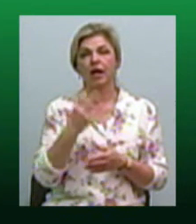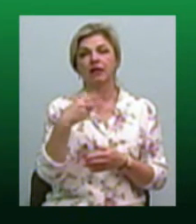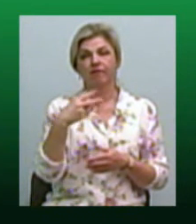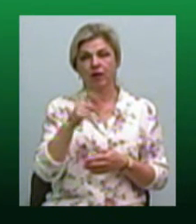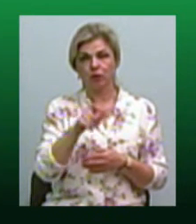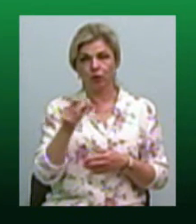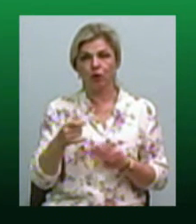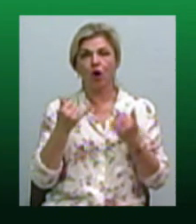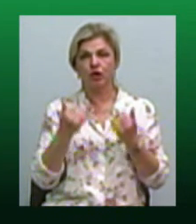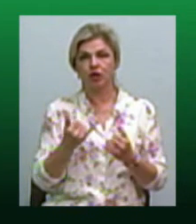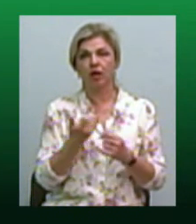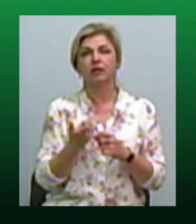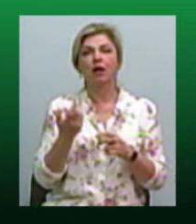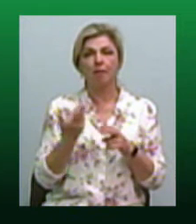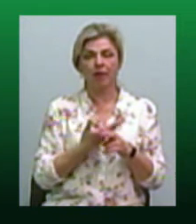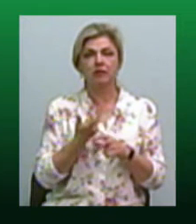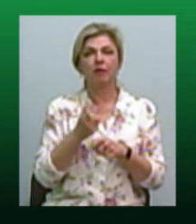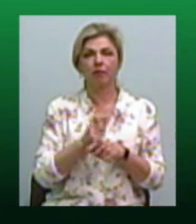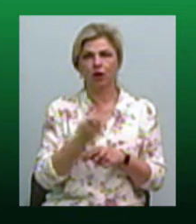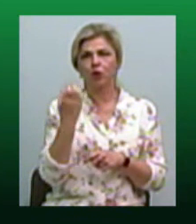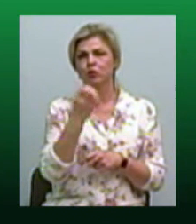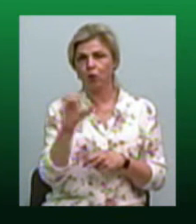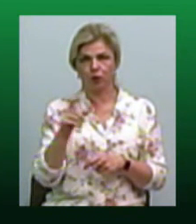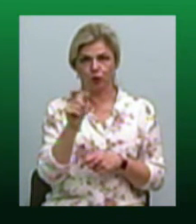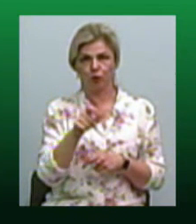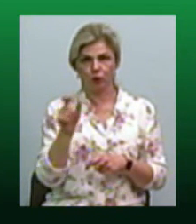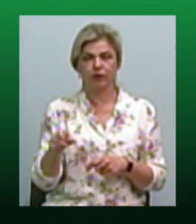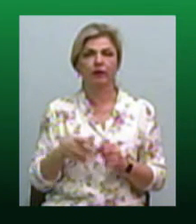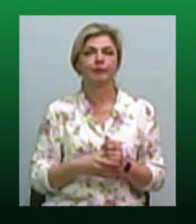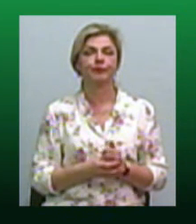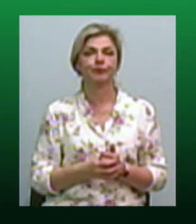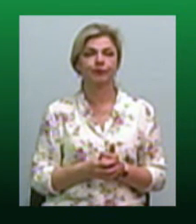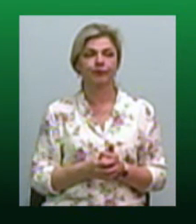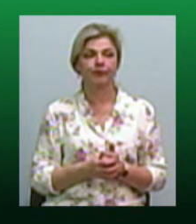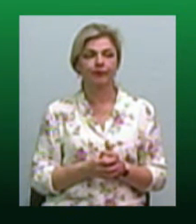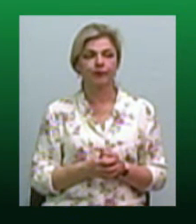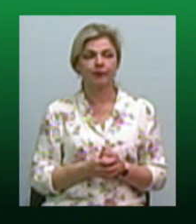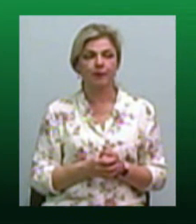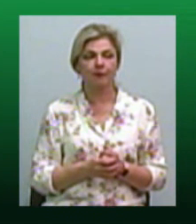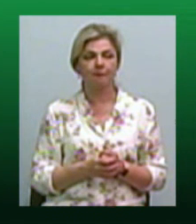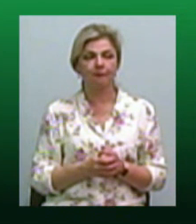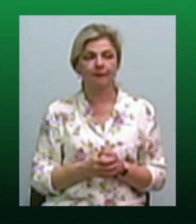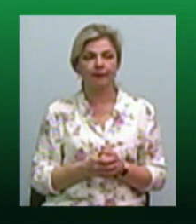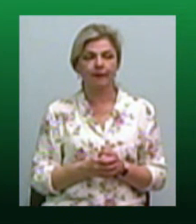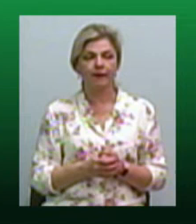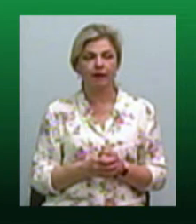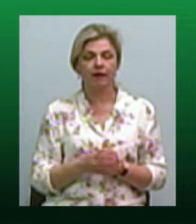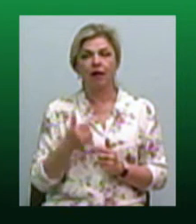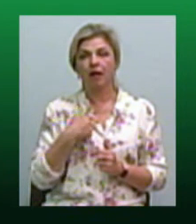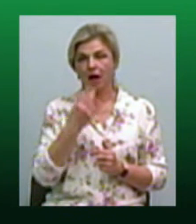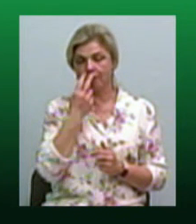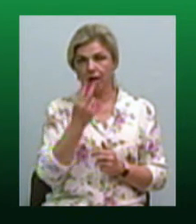Зараз без перебільшення. Тут їх сотні, і в ці хвилини люди підходять, я